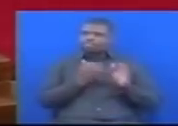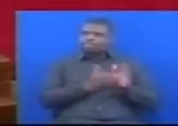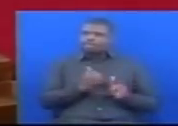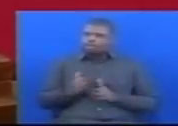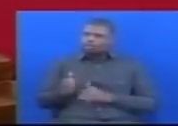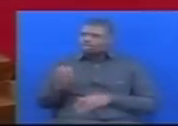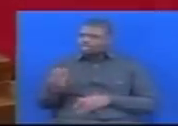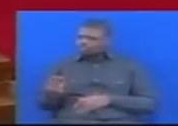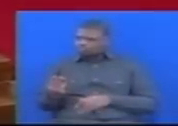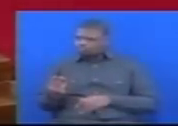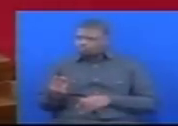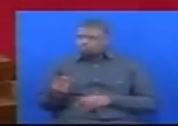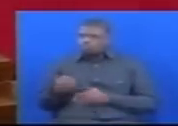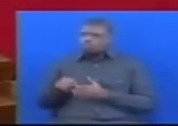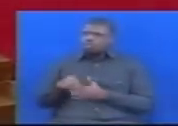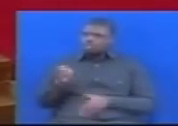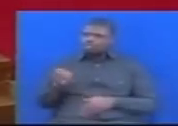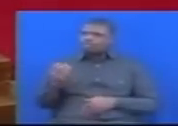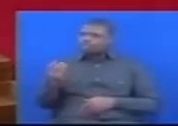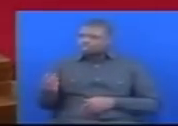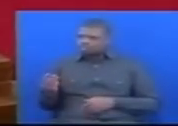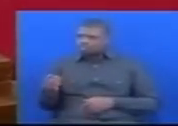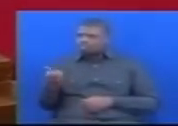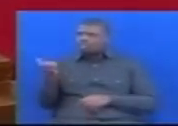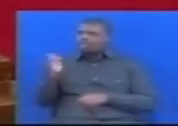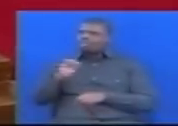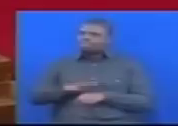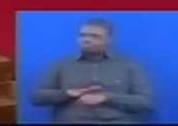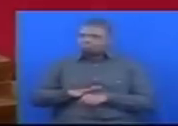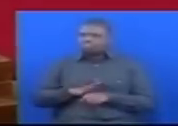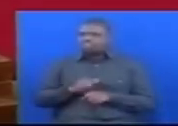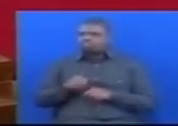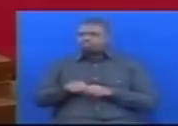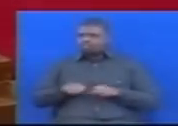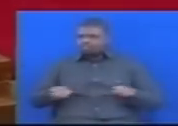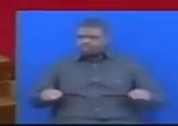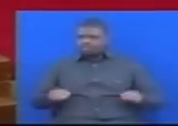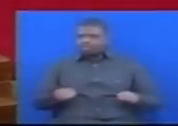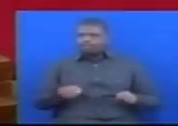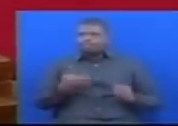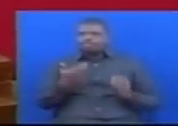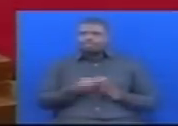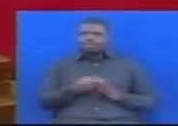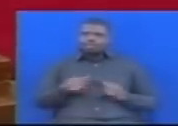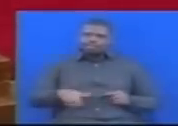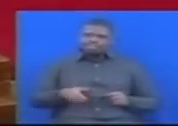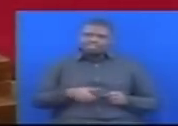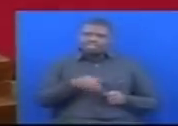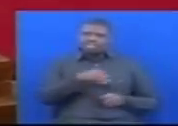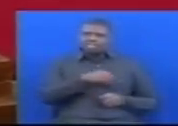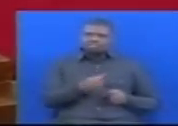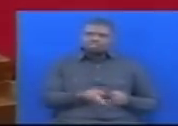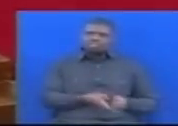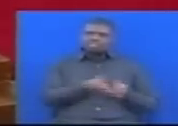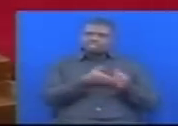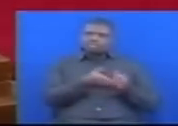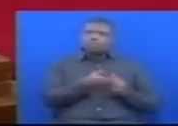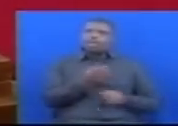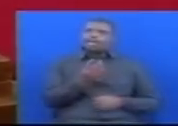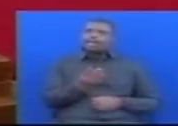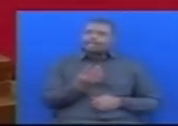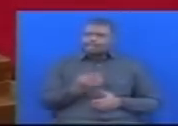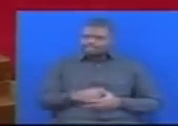miji watatu, wathamini watatu na mafundi sanifu upimaji pamoja na maafisa ardhi wasaidizi